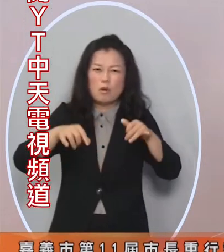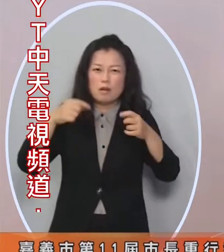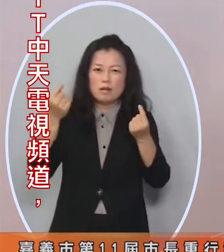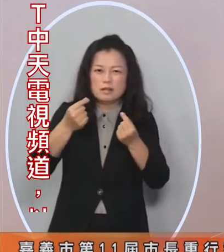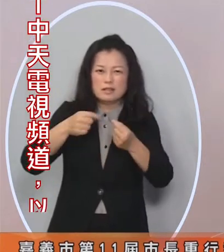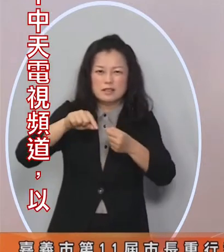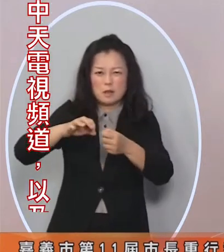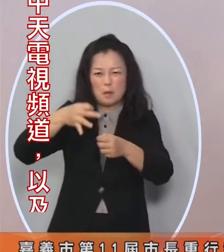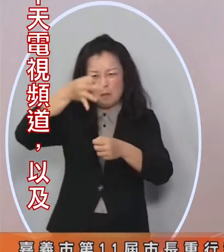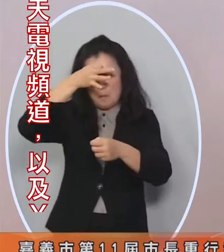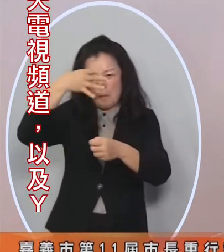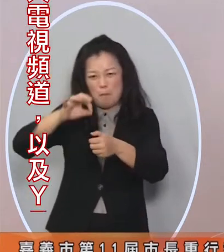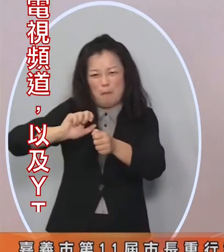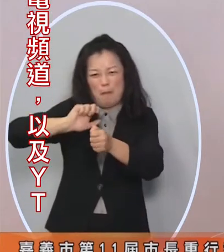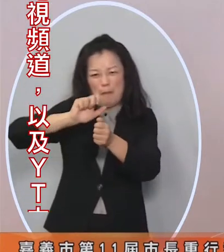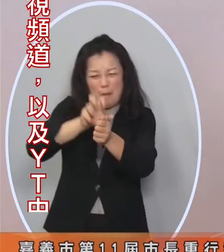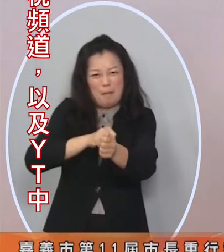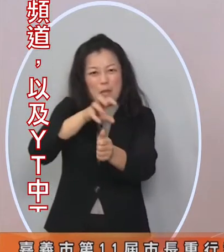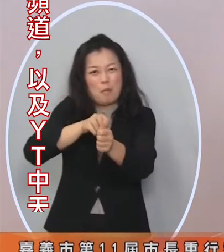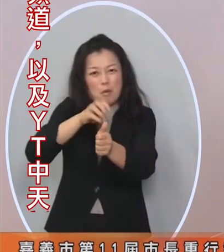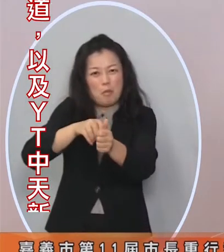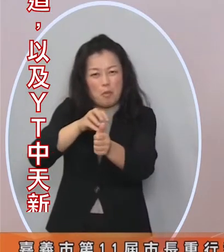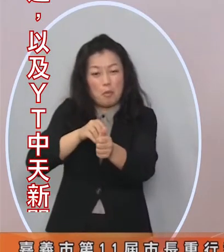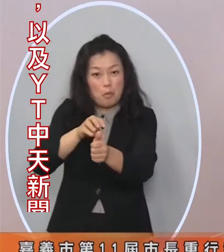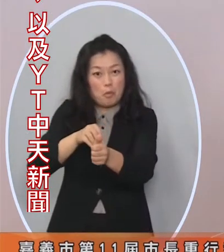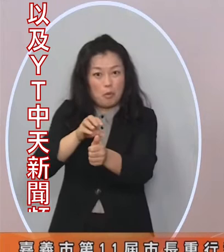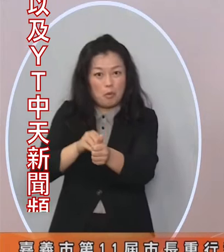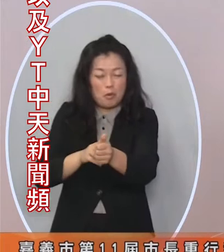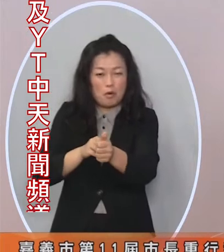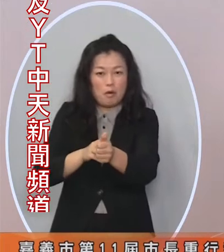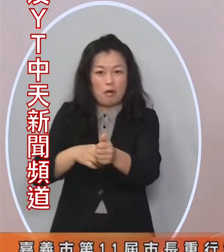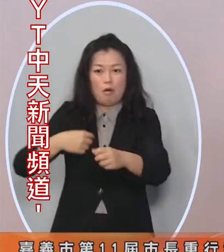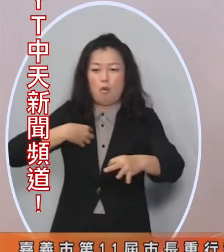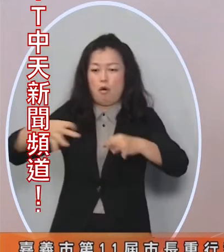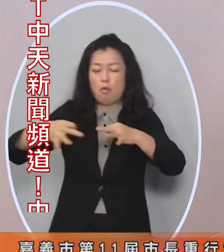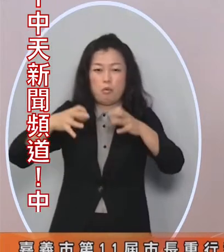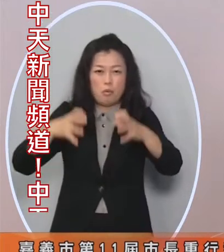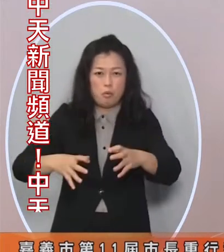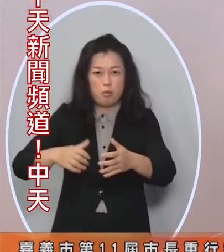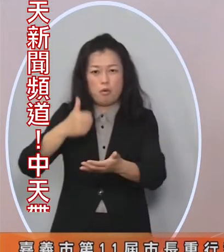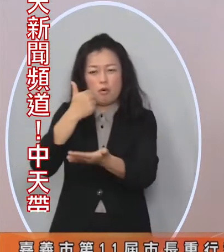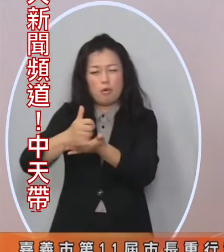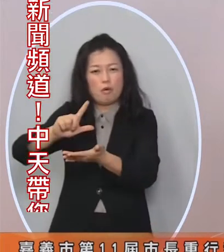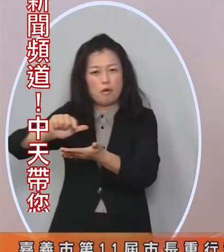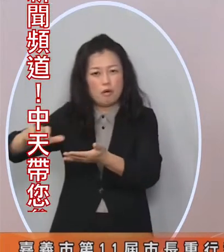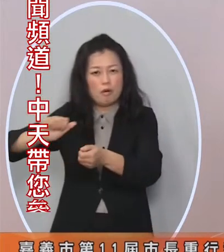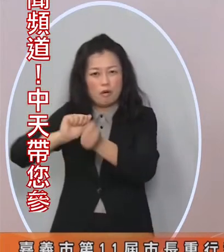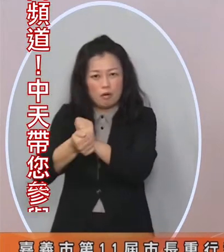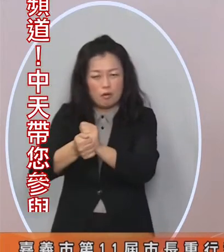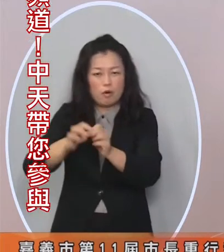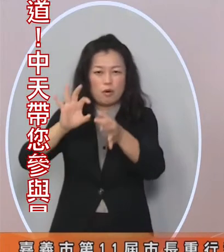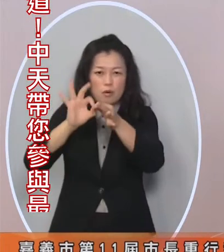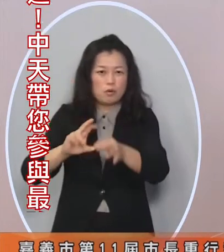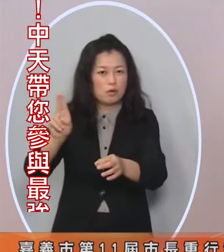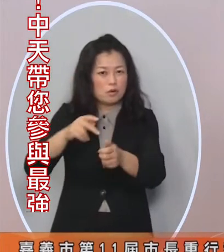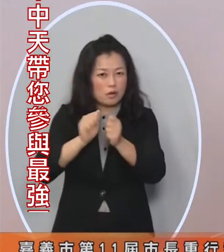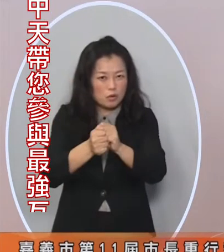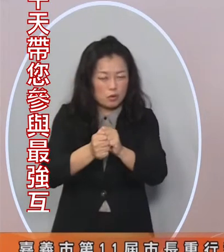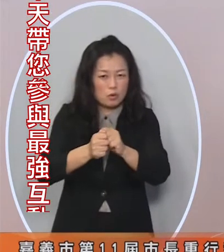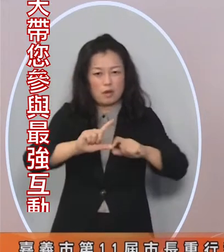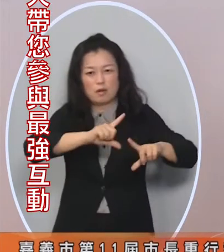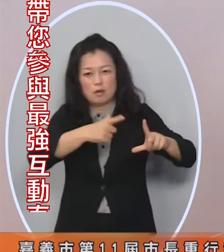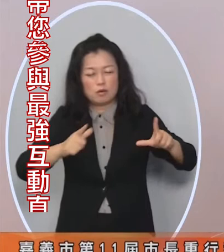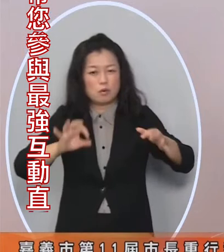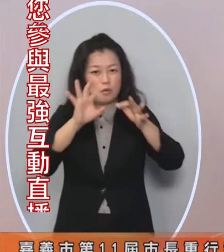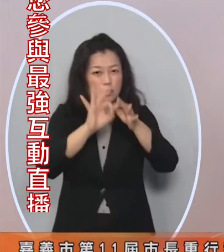皮，开店做生意进货，苛货物税、苛所得税、苛综合所得税。该商